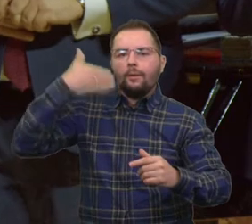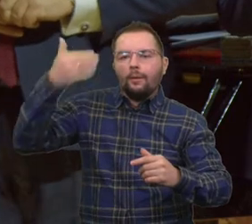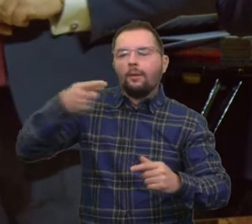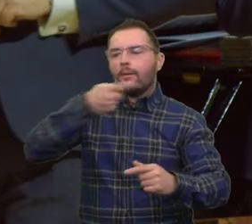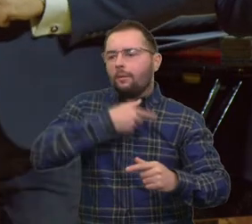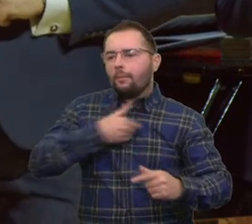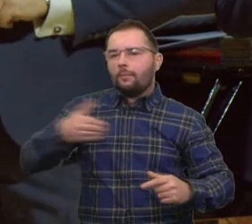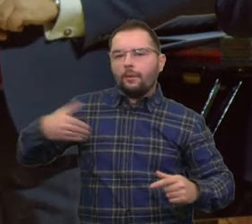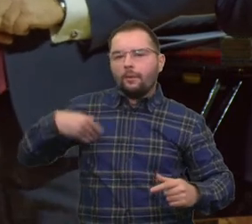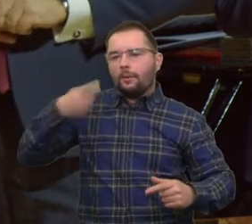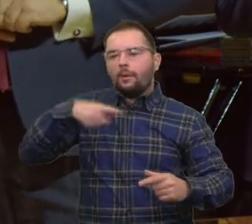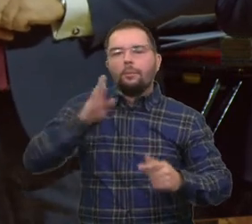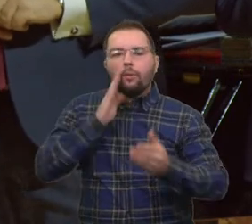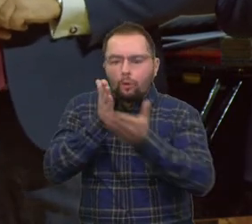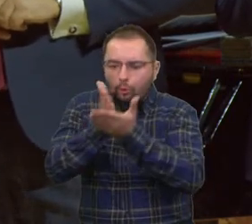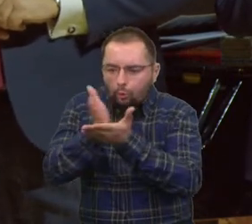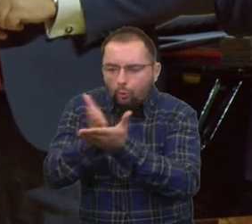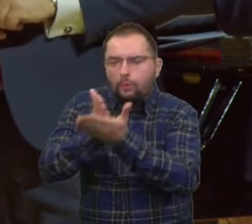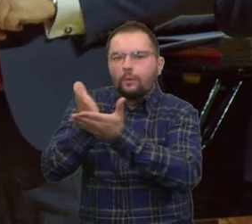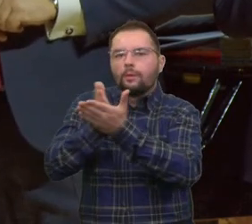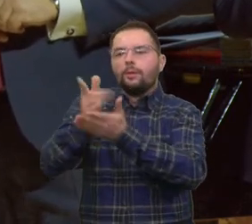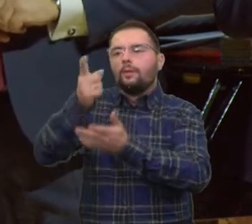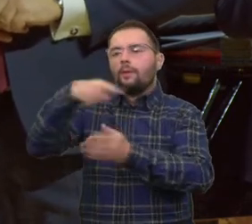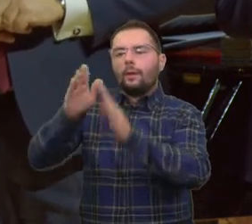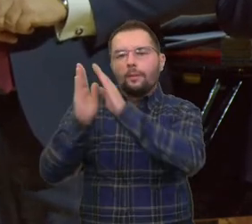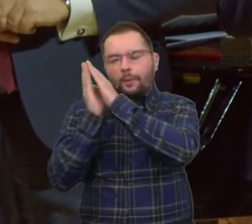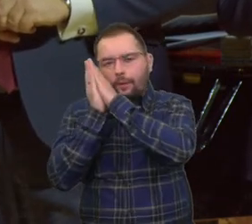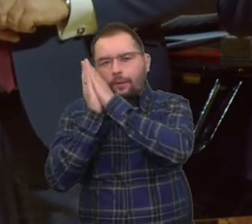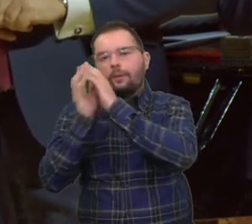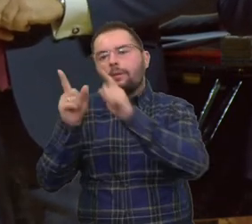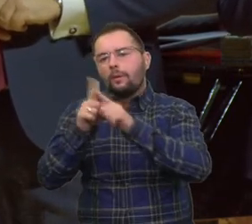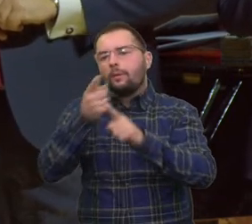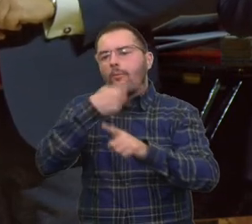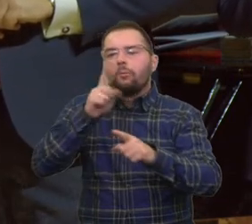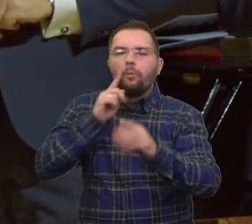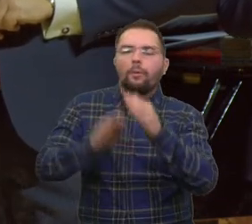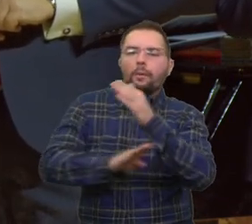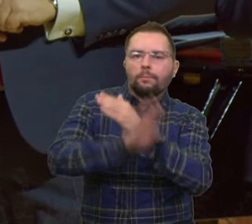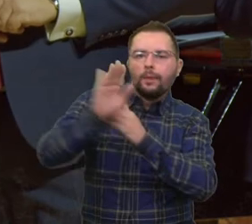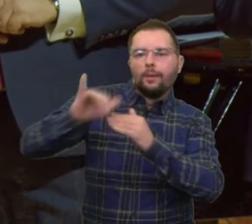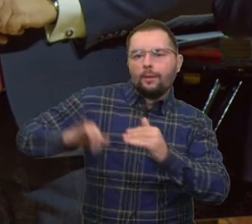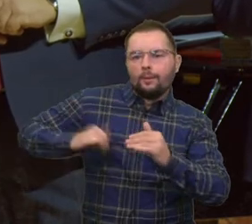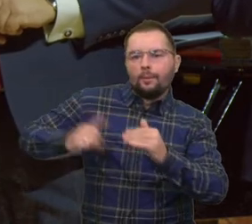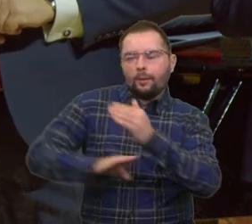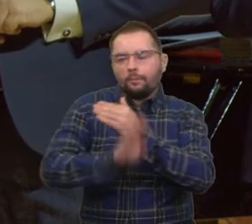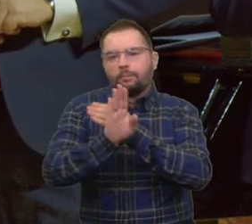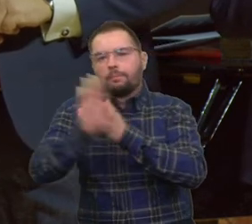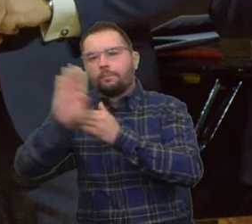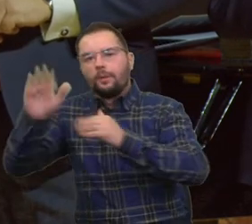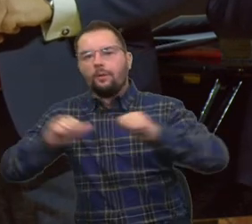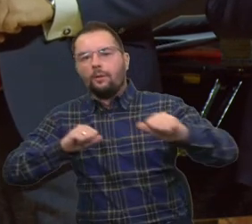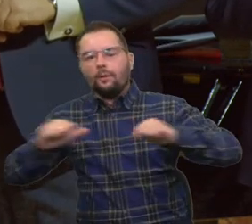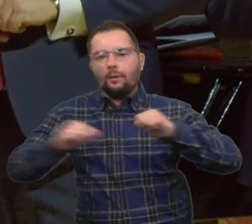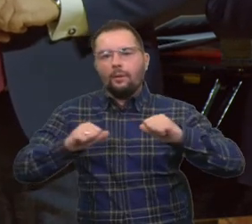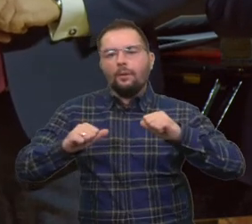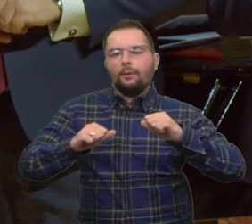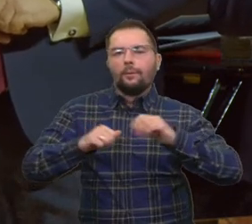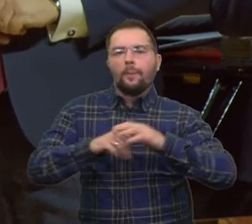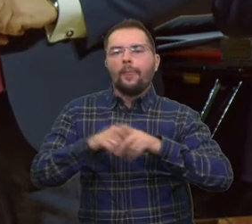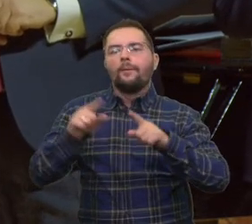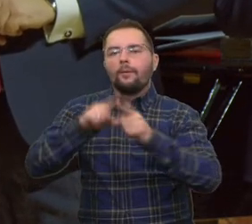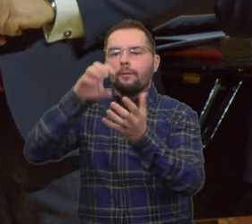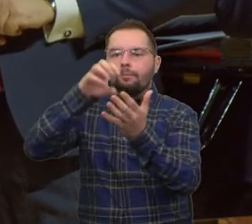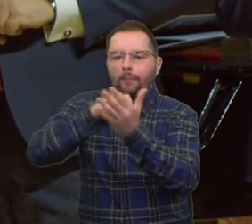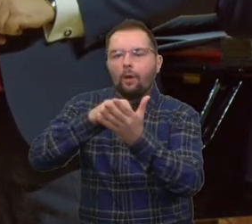my służymy naszym mieszkańcom, my reprezentujemy tą właśnie naszą